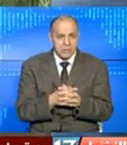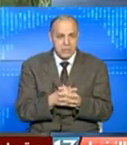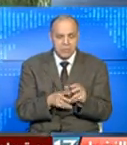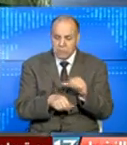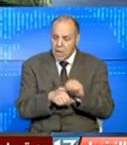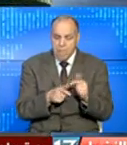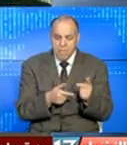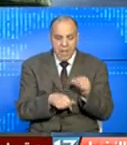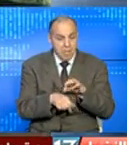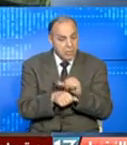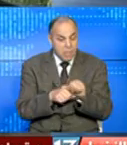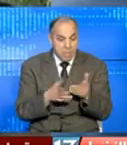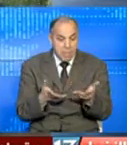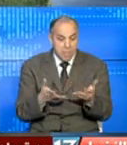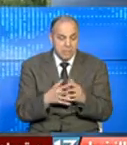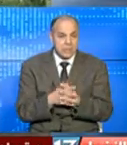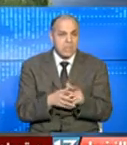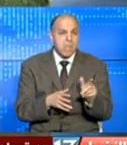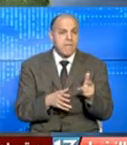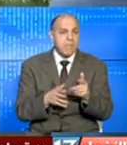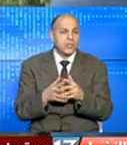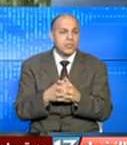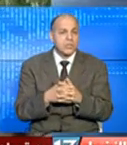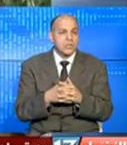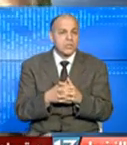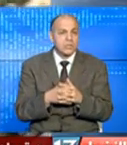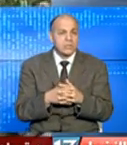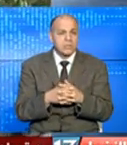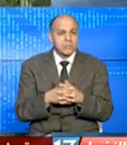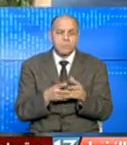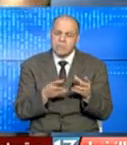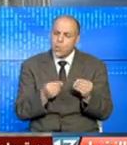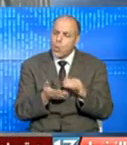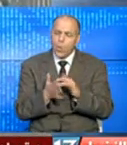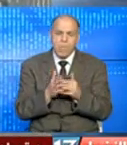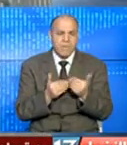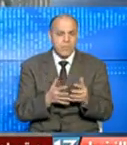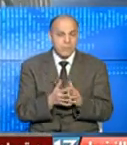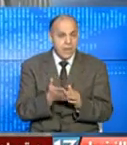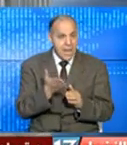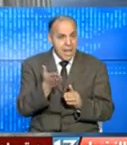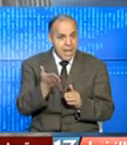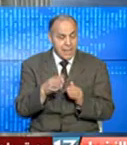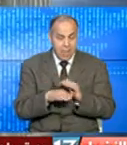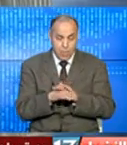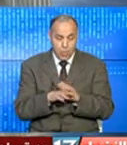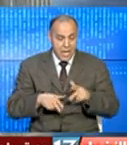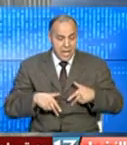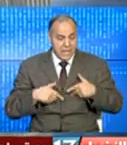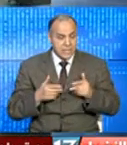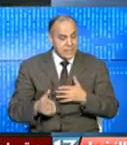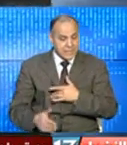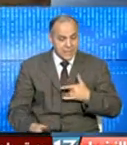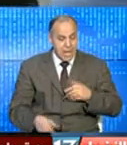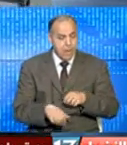مالناش جراح، مالناش اختصاص معدة، اختصاص الكل. هذه الوضعية التي يعيشها القطاع